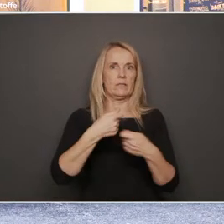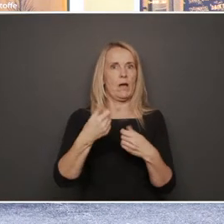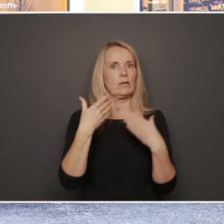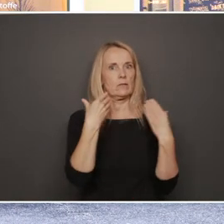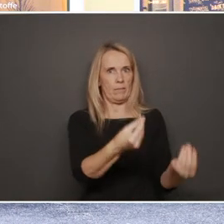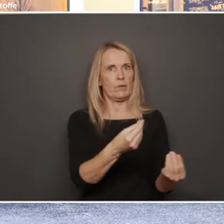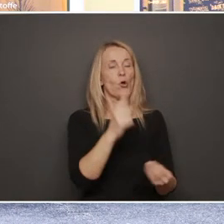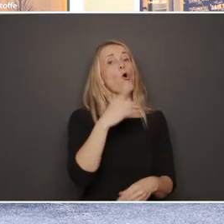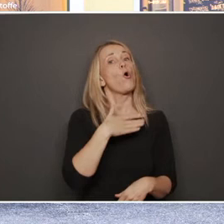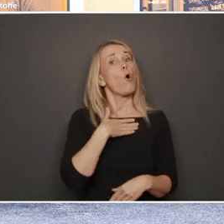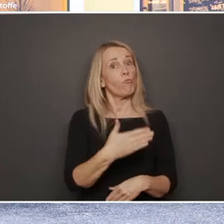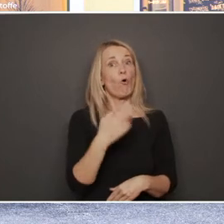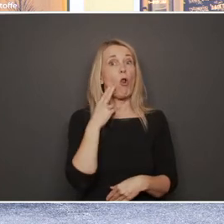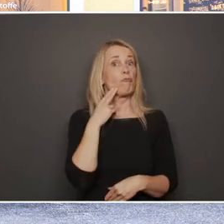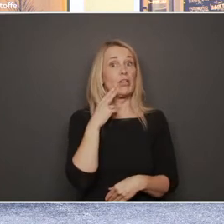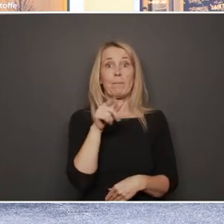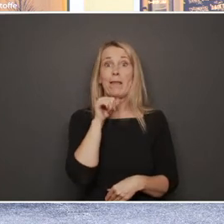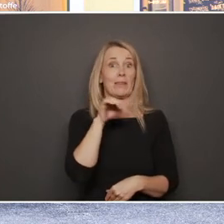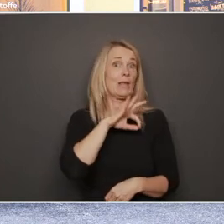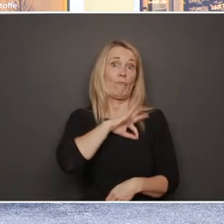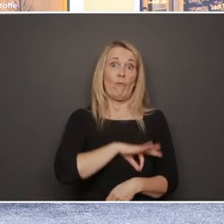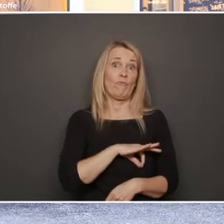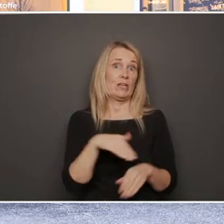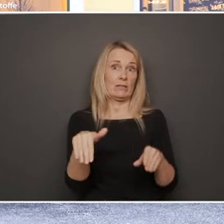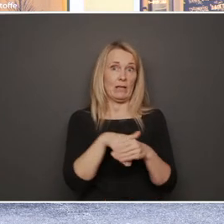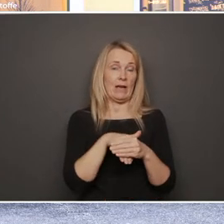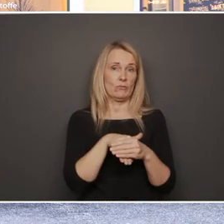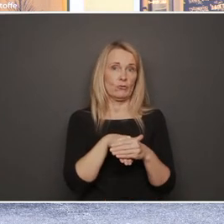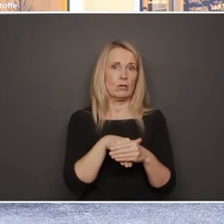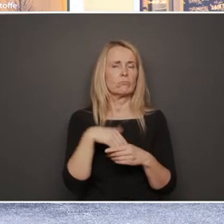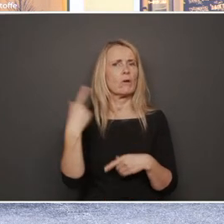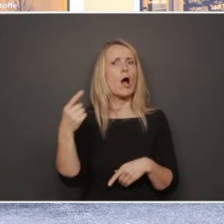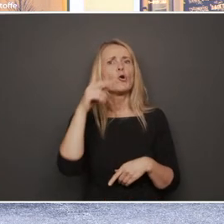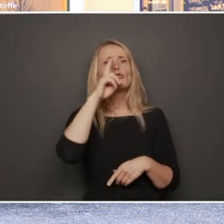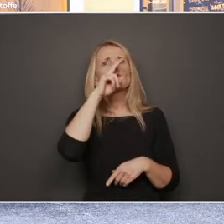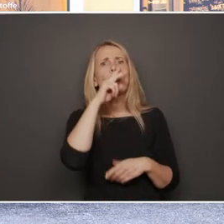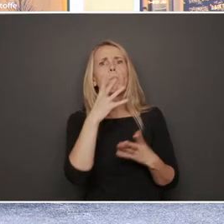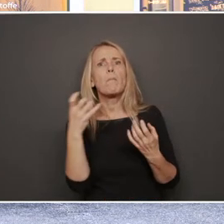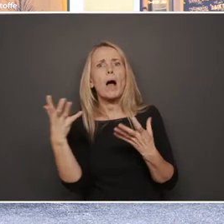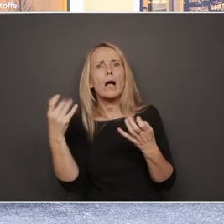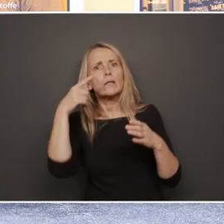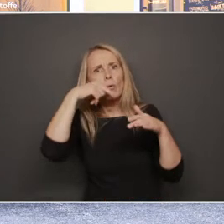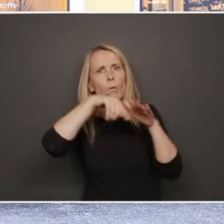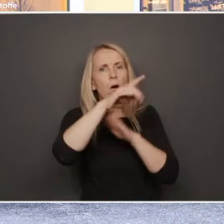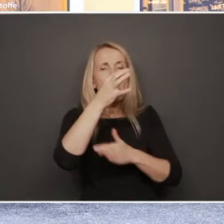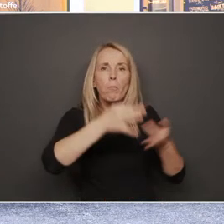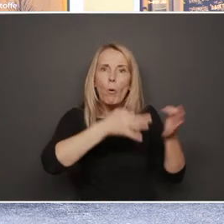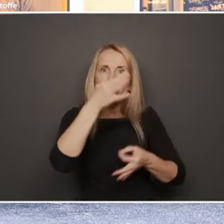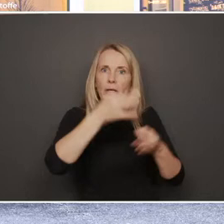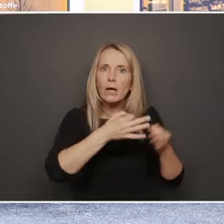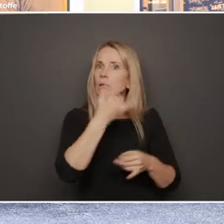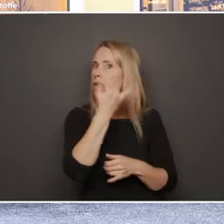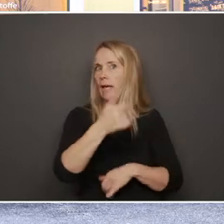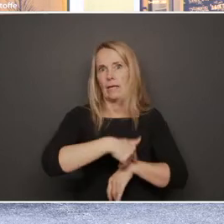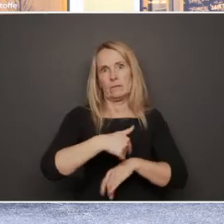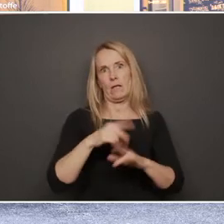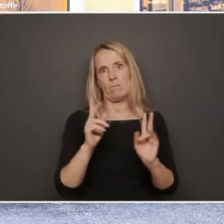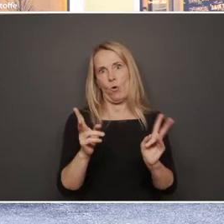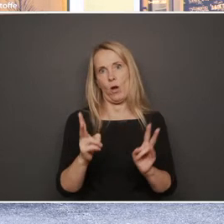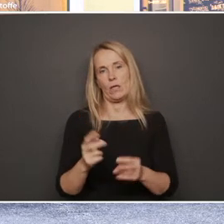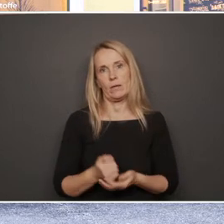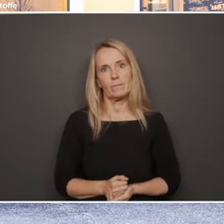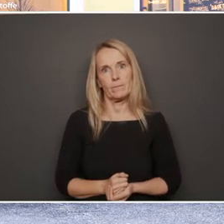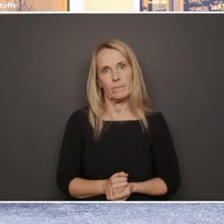obwohl das Unternehmen nicht einstellungspflichtig ist. Schnupperpraktika sind bei der Manufaktur auch jederzeit möglich.